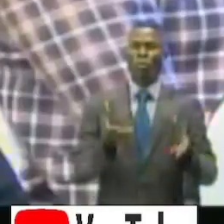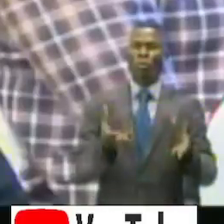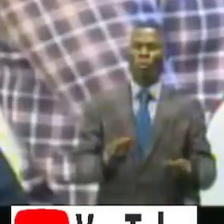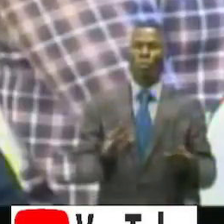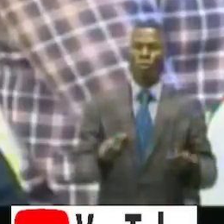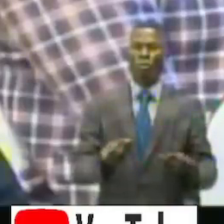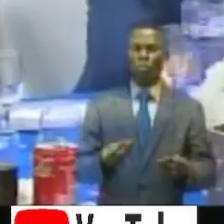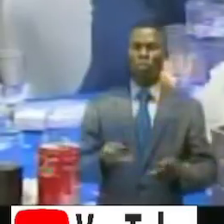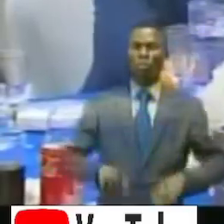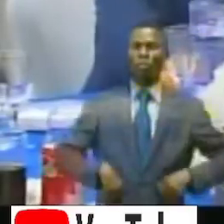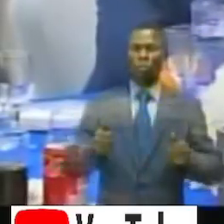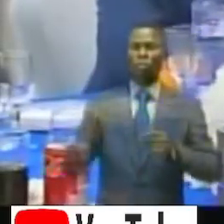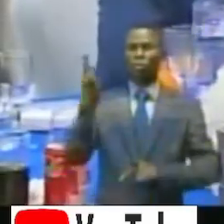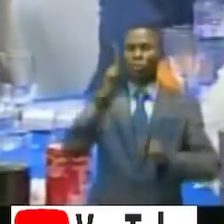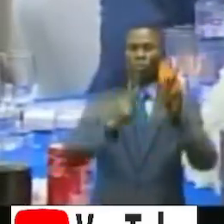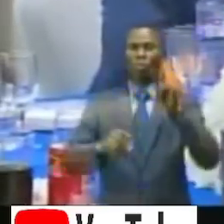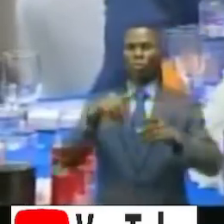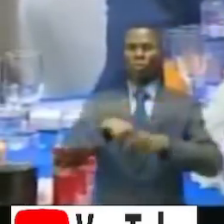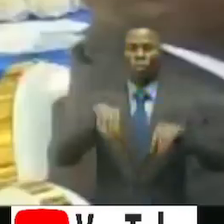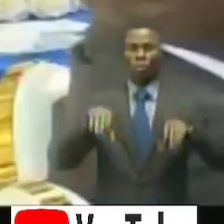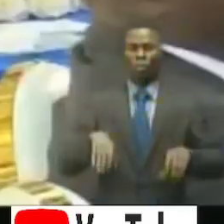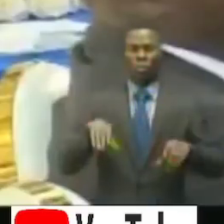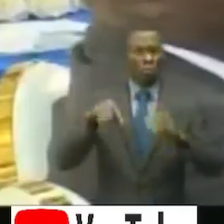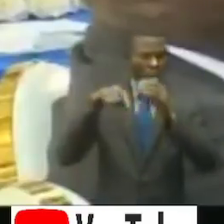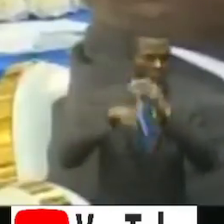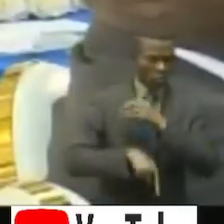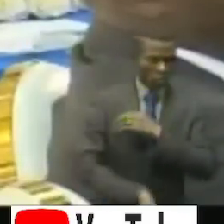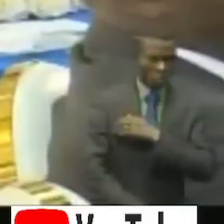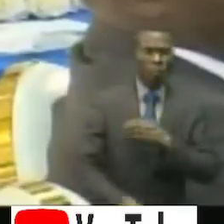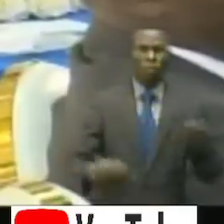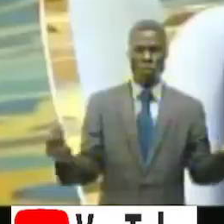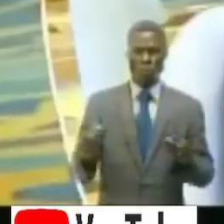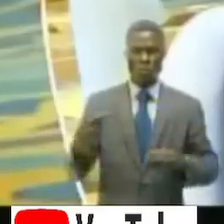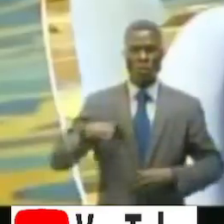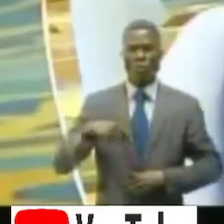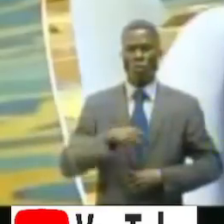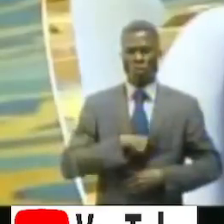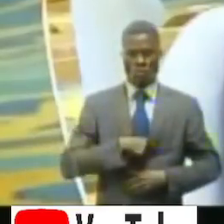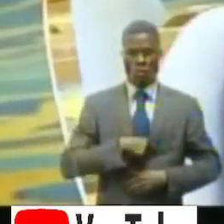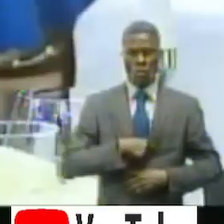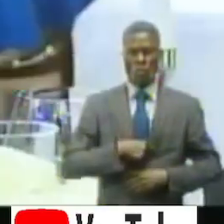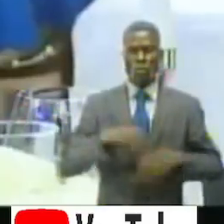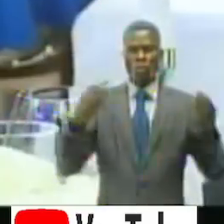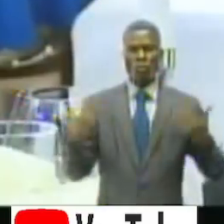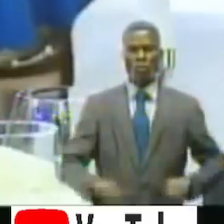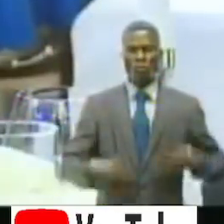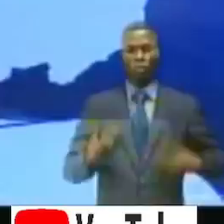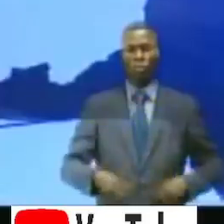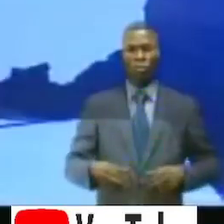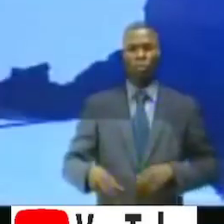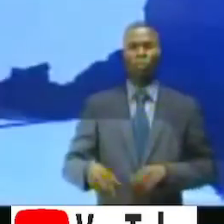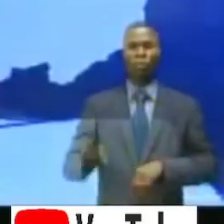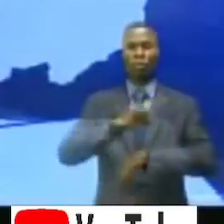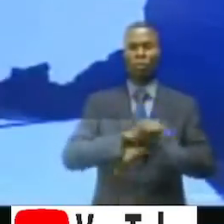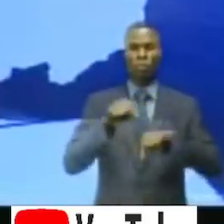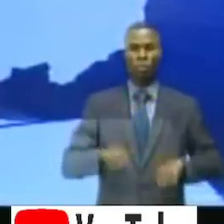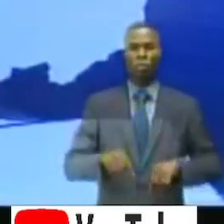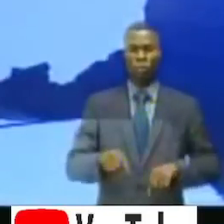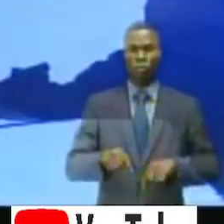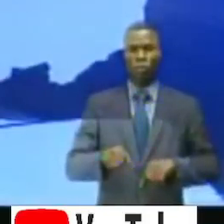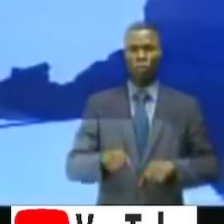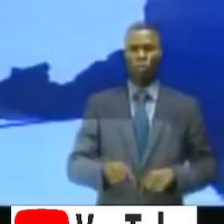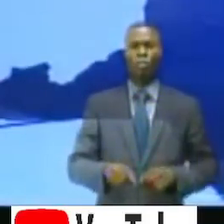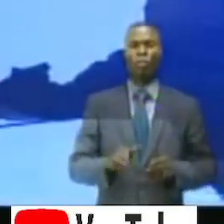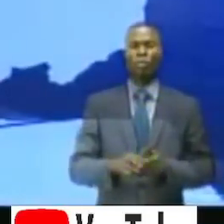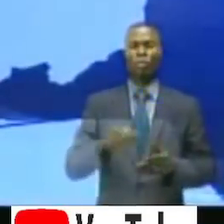des citoyens à travers le Congo profond. Voilà pourquoi nous avons tenu à célébrer cet événement en les marquant d'une